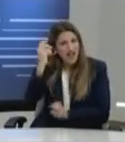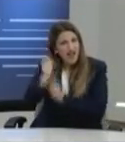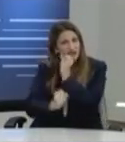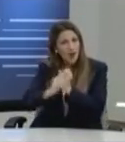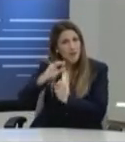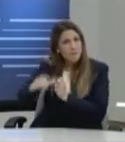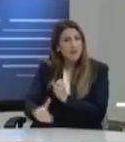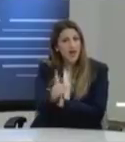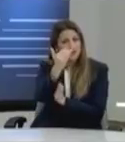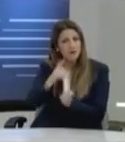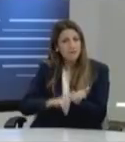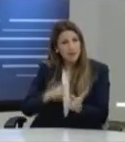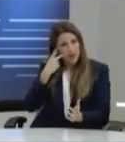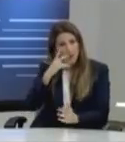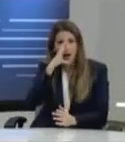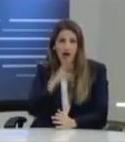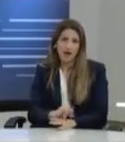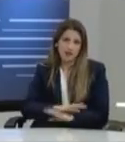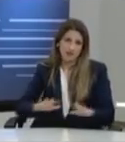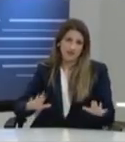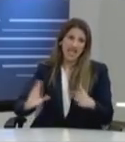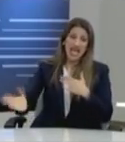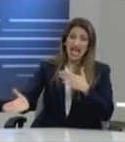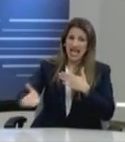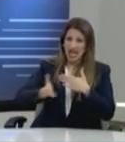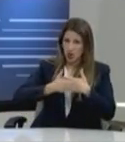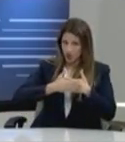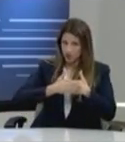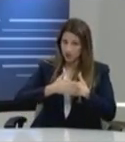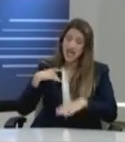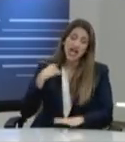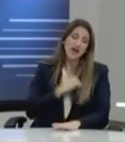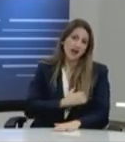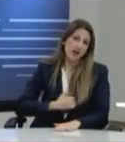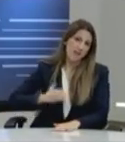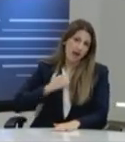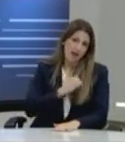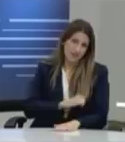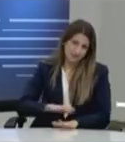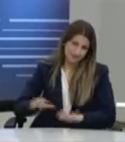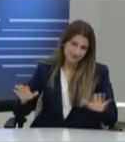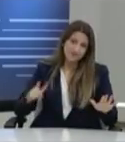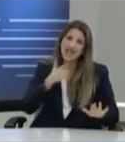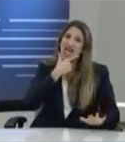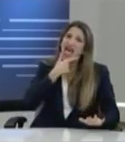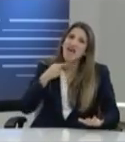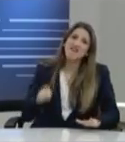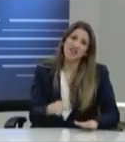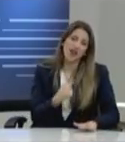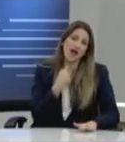ας δούμε την αλήθεια κατάματα. Λοιπόν, κλείνω. Λυπάμαι, κύριε Τσίπρα, αλλά χάνετε μια